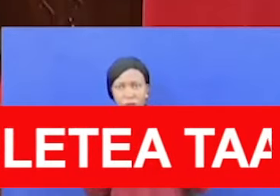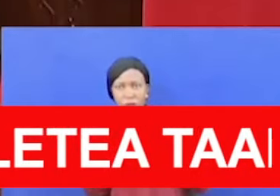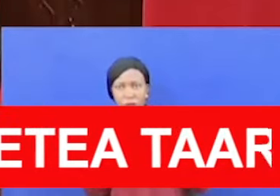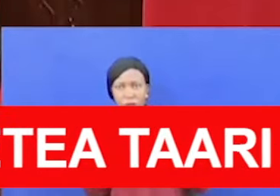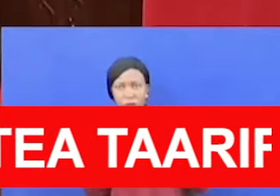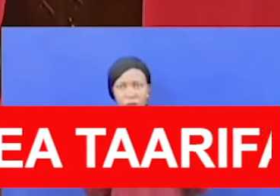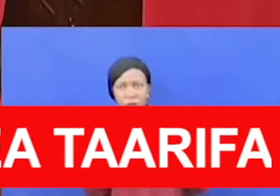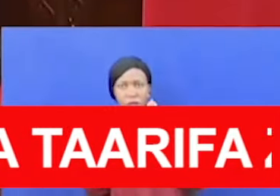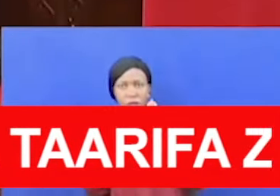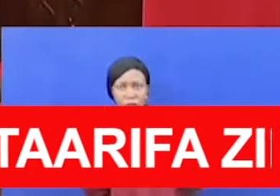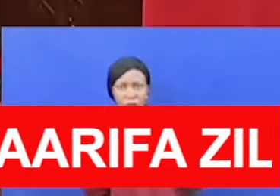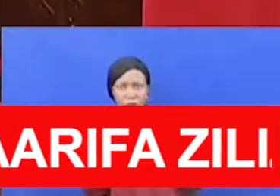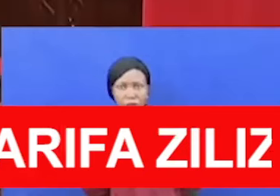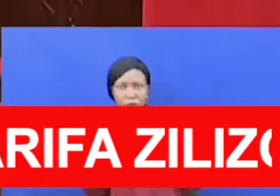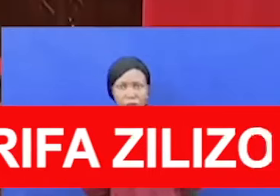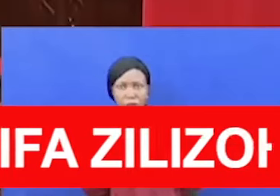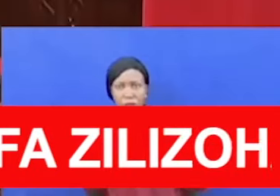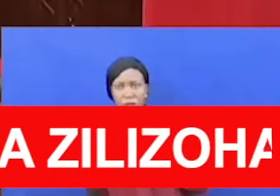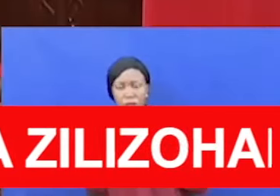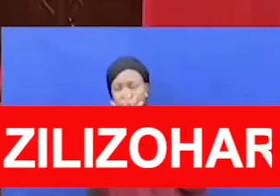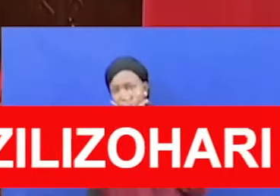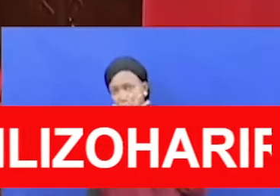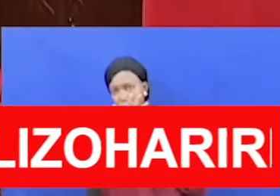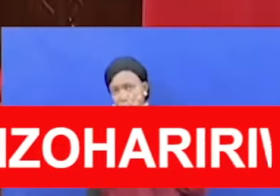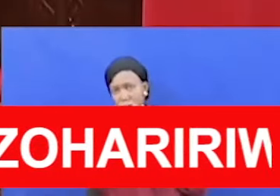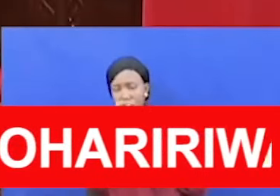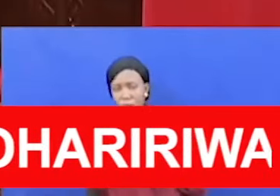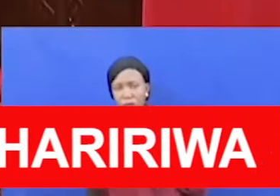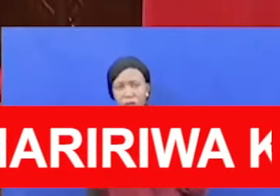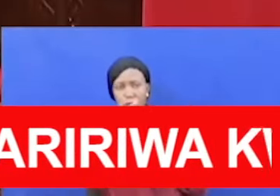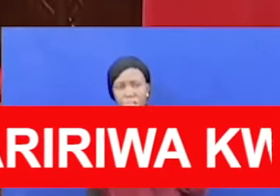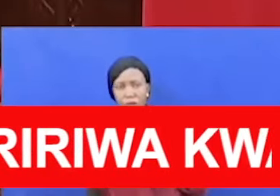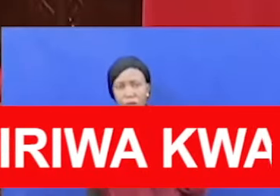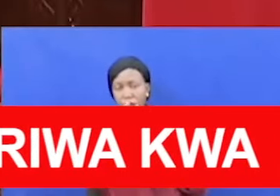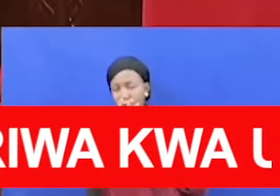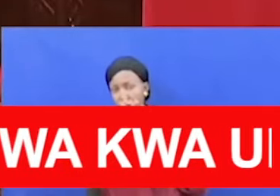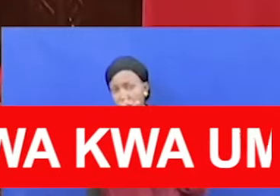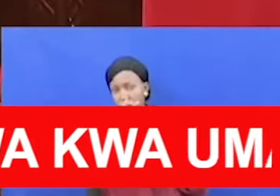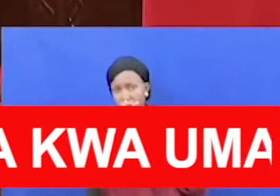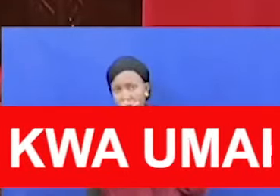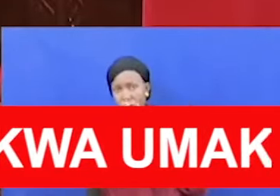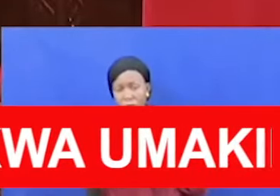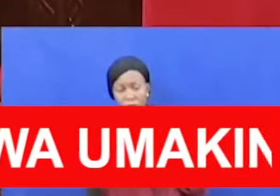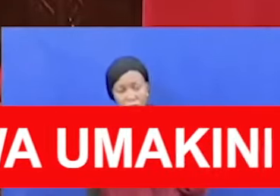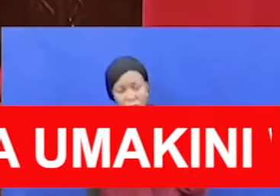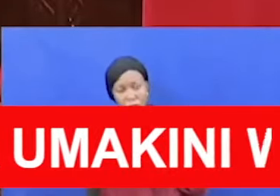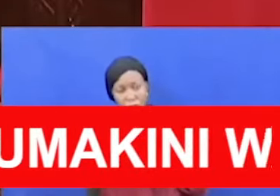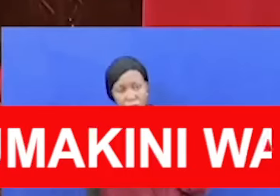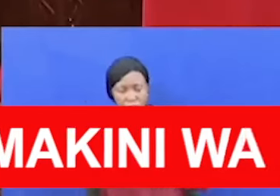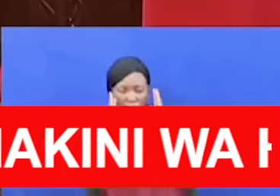tarehe 9 mwezi wa 5 mwaka 2024. Kwanza nimpongeze mheshimiwa